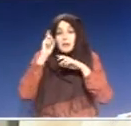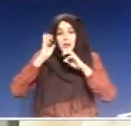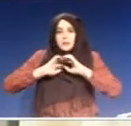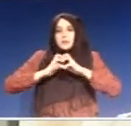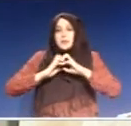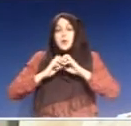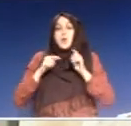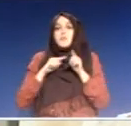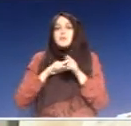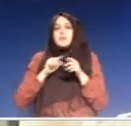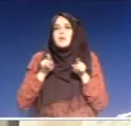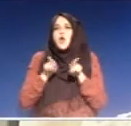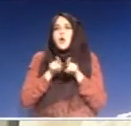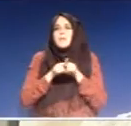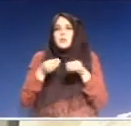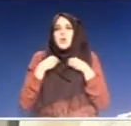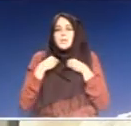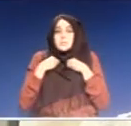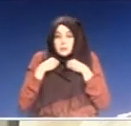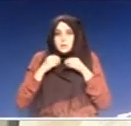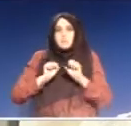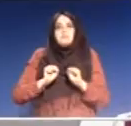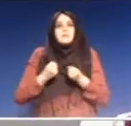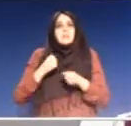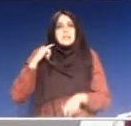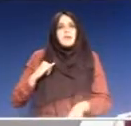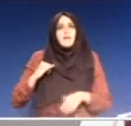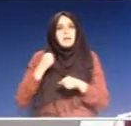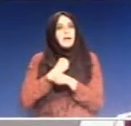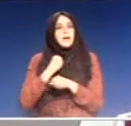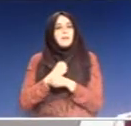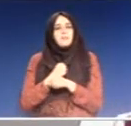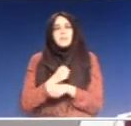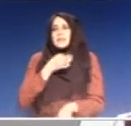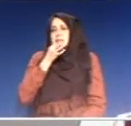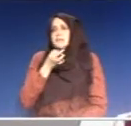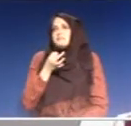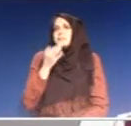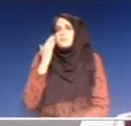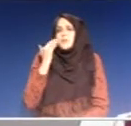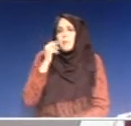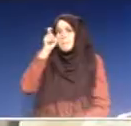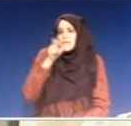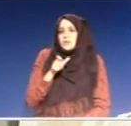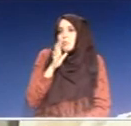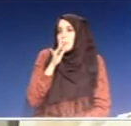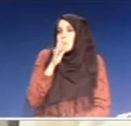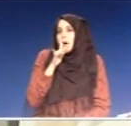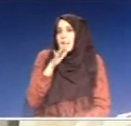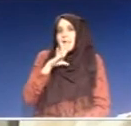وتضبط العمل. لا يمكن للإنسان أن يحقق